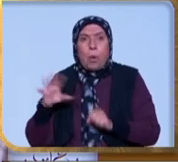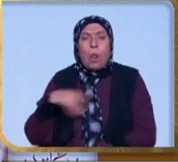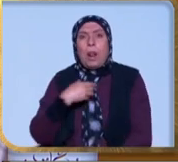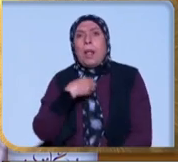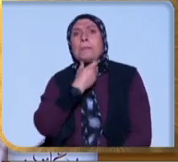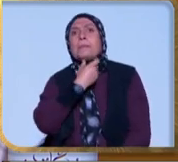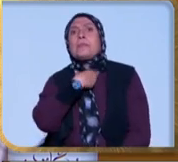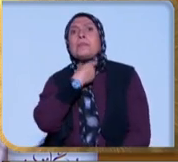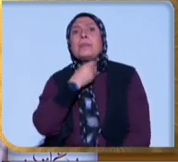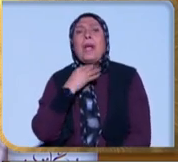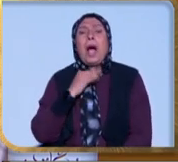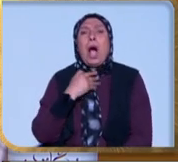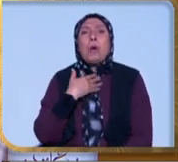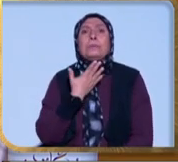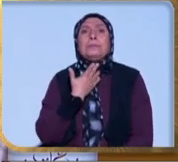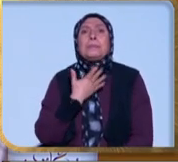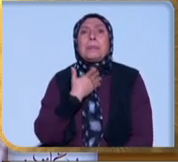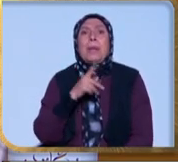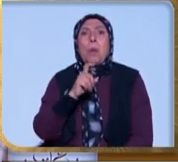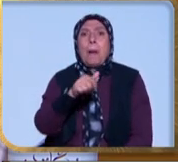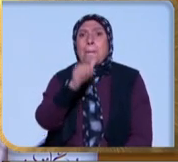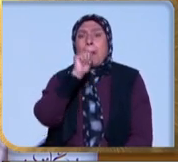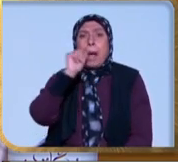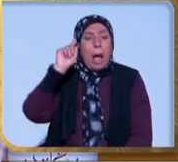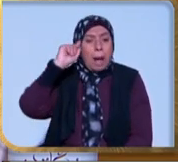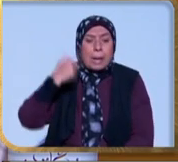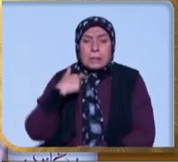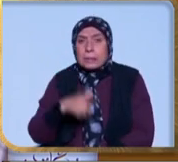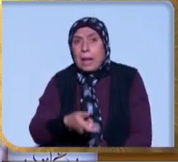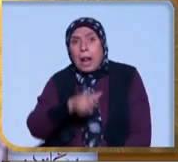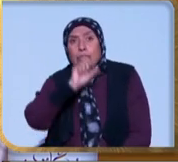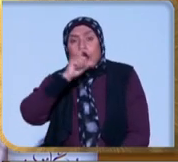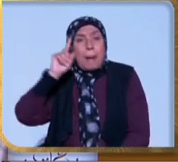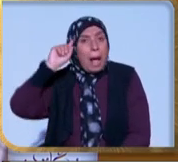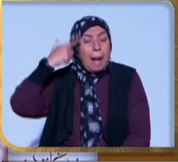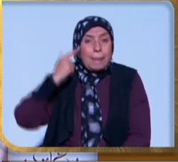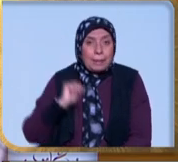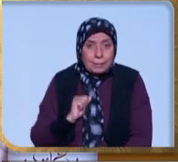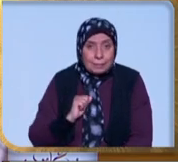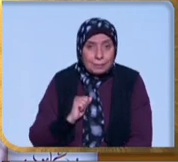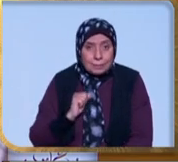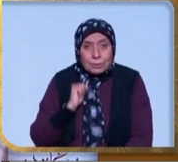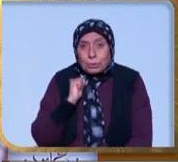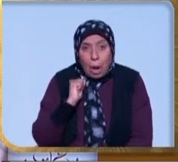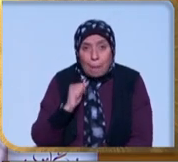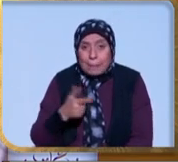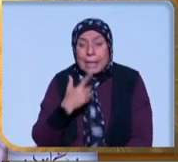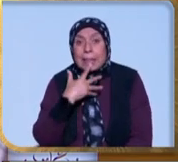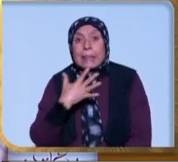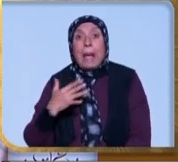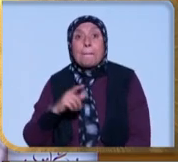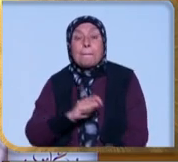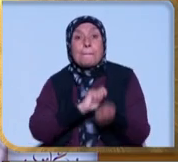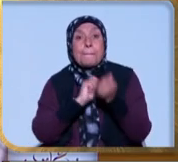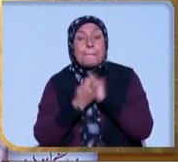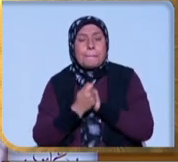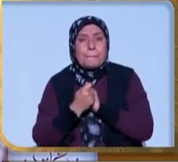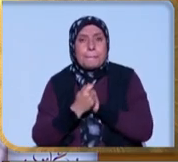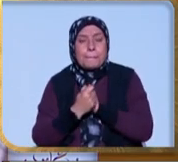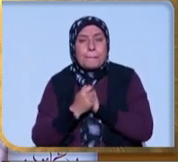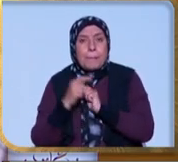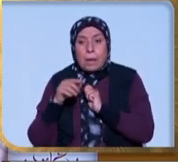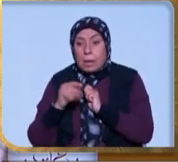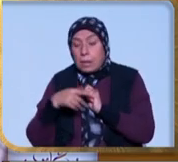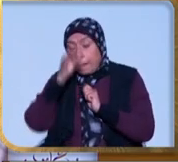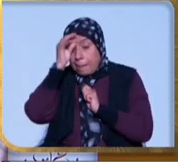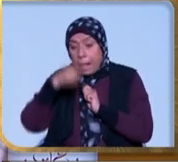يمضغوا أوراق الشجر، مش قادرين يشربوا المياه ويستعملوها، مش عارفين يشربوها، وكانوا إذا شربوها من شدة